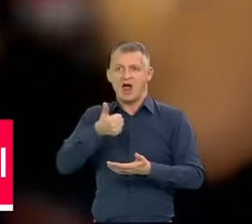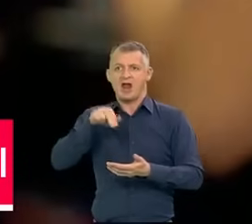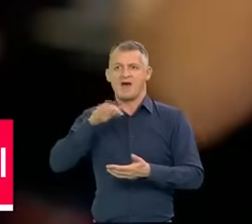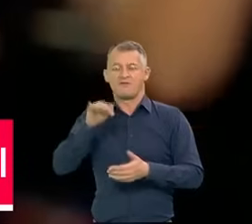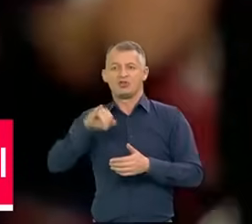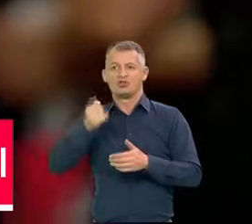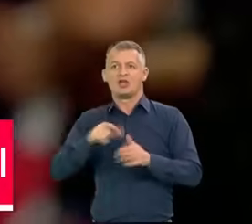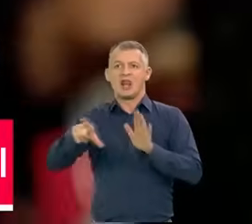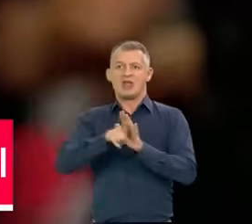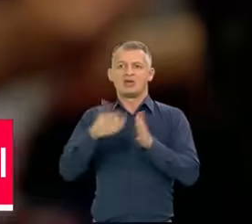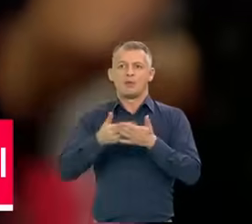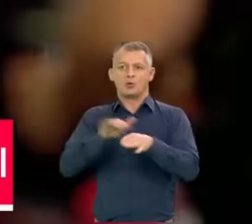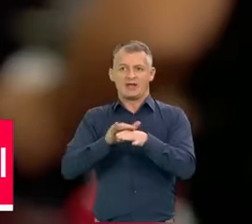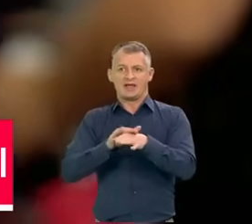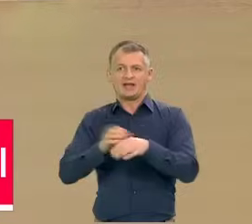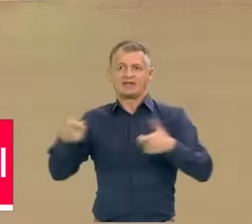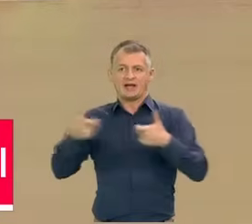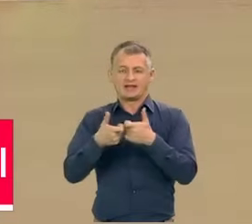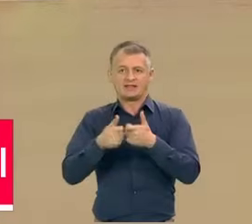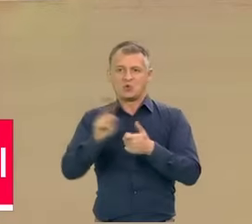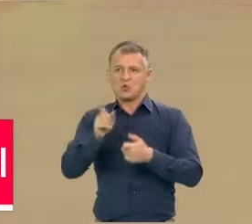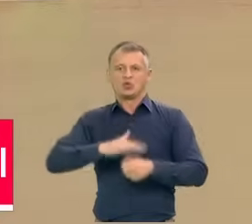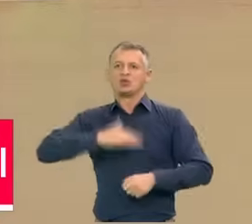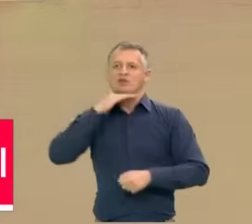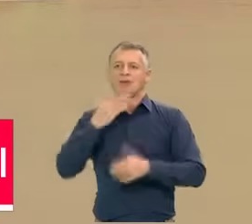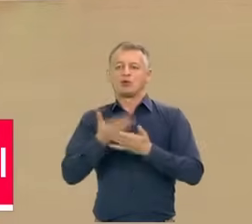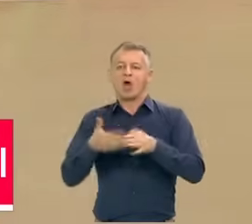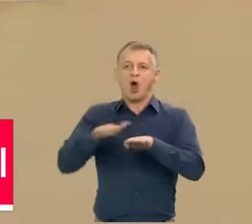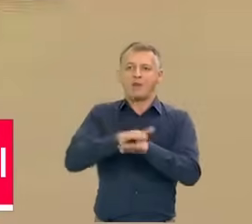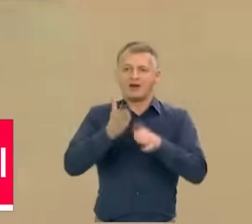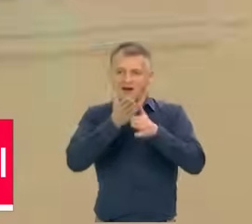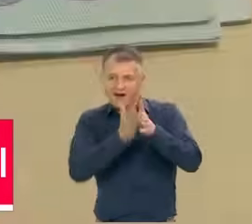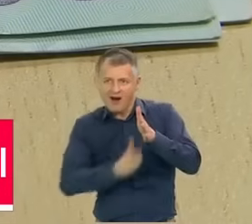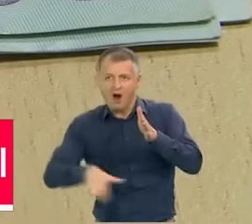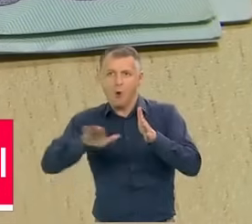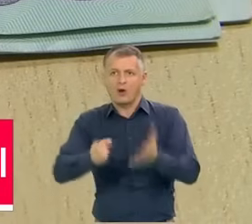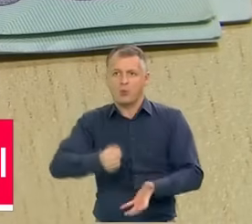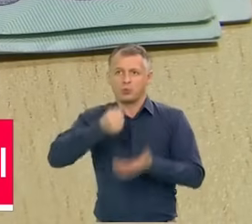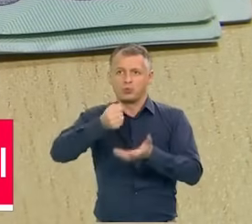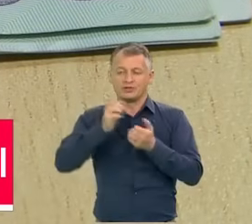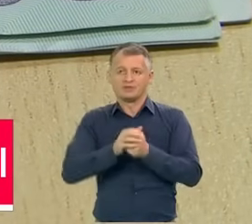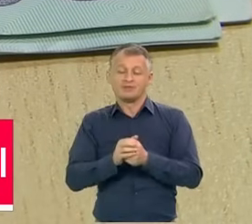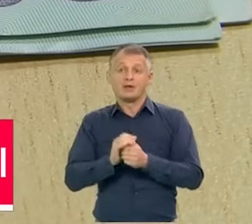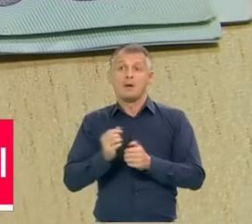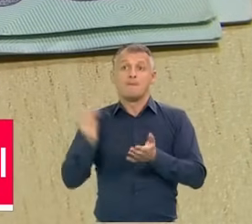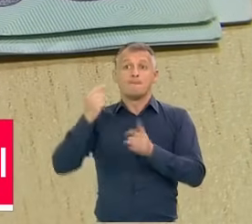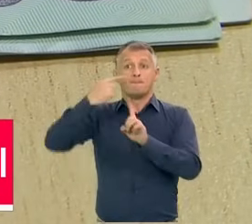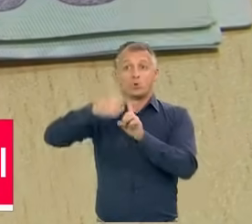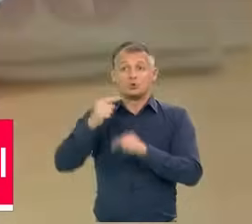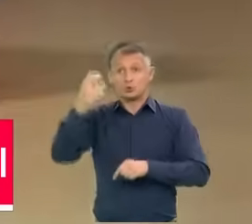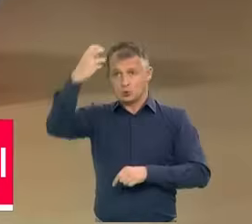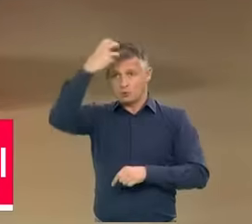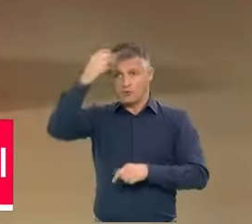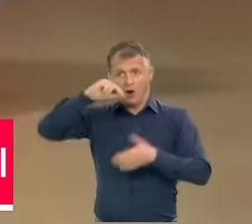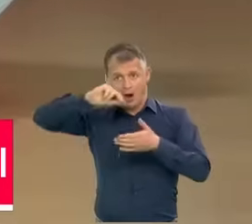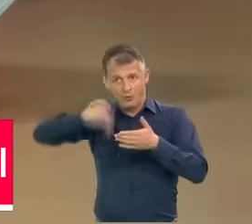însă nu par a fi suficiente pentru a acoperi gaura bugetară cu banii Calculați a fi încasați în plus guvernul a adoptat o rectificare